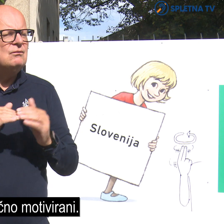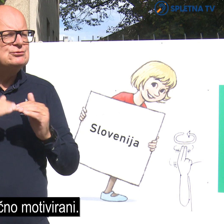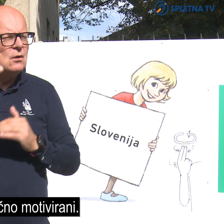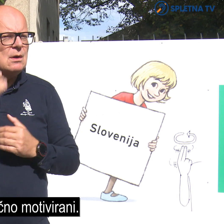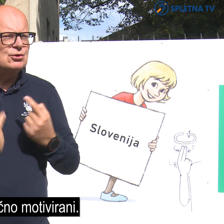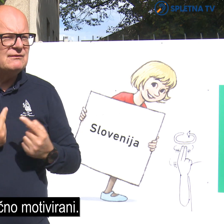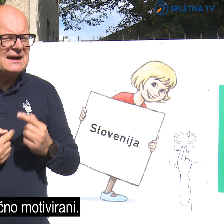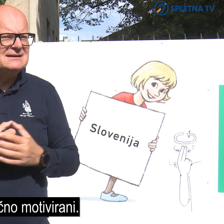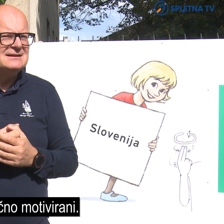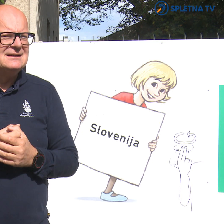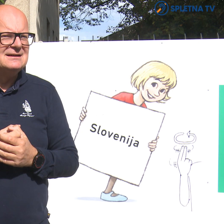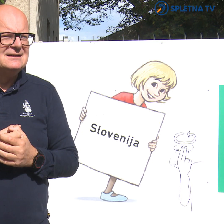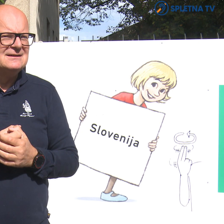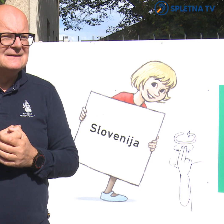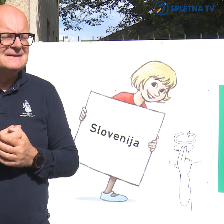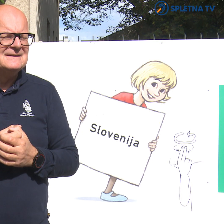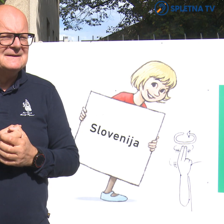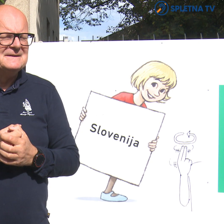So močno motivirani.